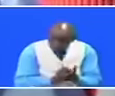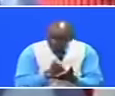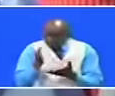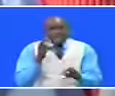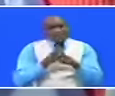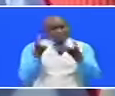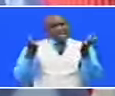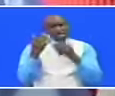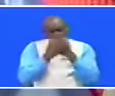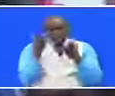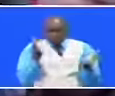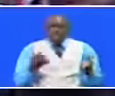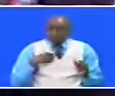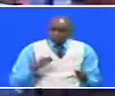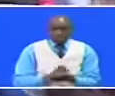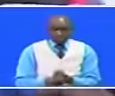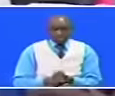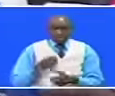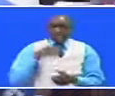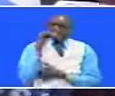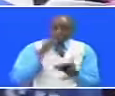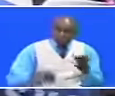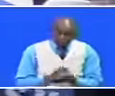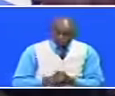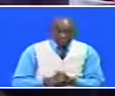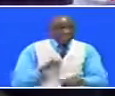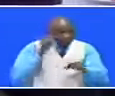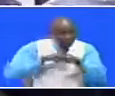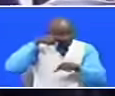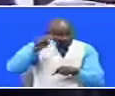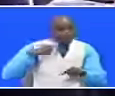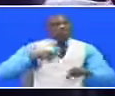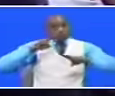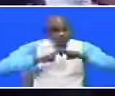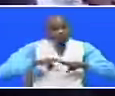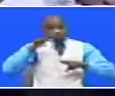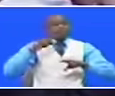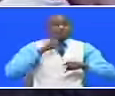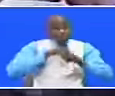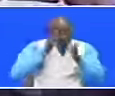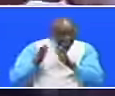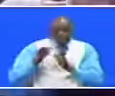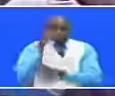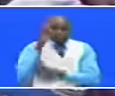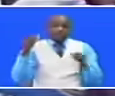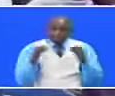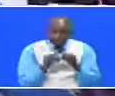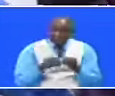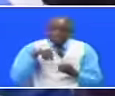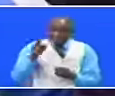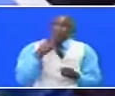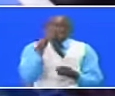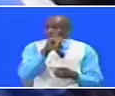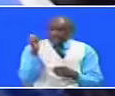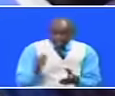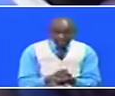nikaambiwa niko kwa kompyuta nipige kula. So tulikuwa tunauzana hivi. Siku yenye walikuwa wanaenda kukaa chini kama wanachama wa ODM. Kwani hawakuambiana